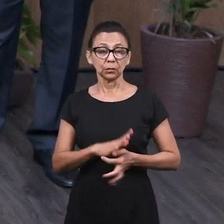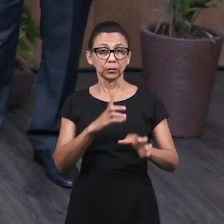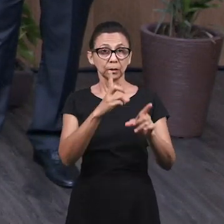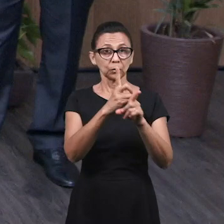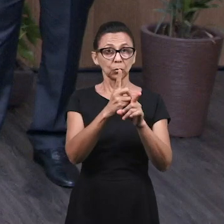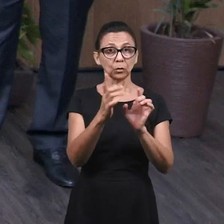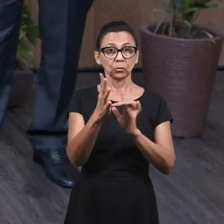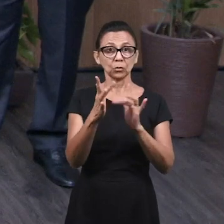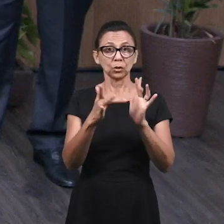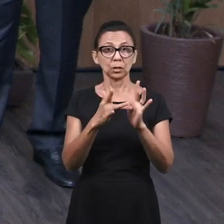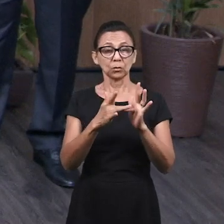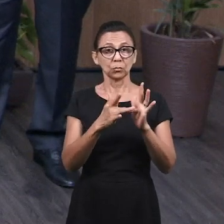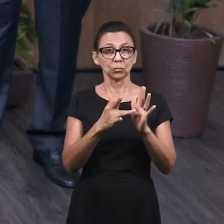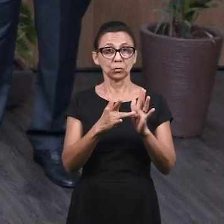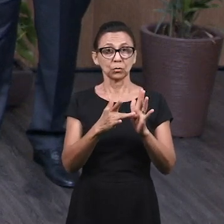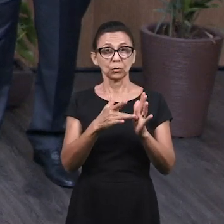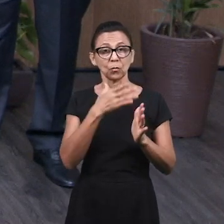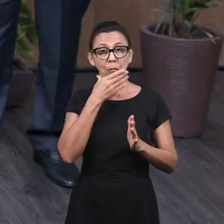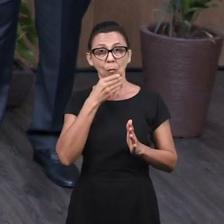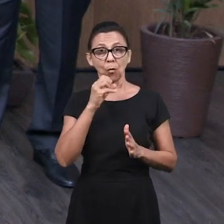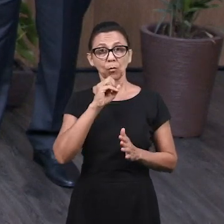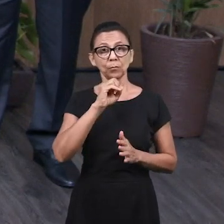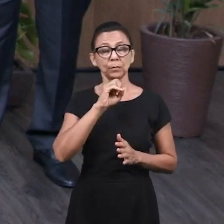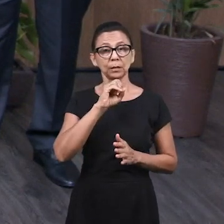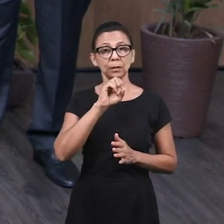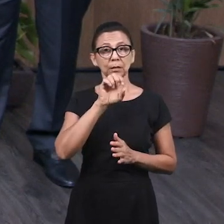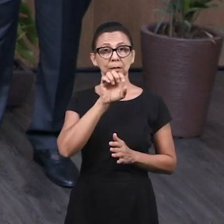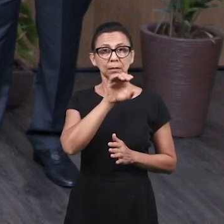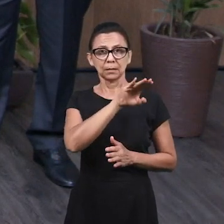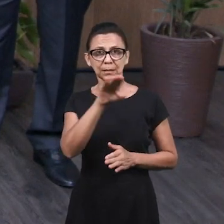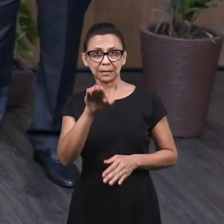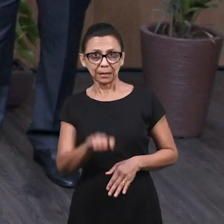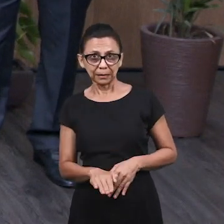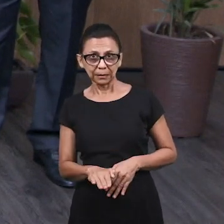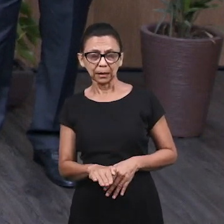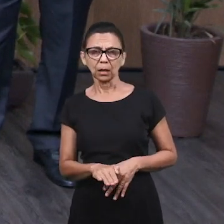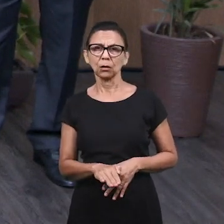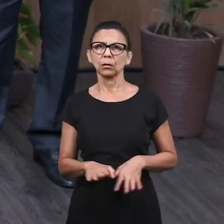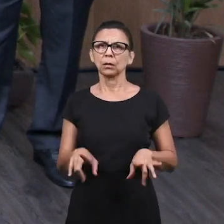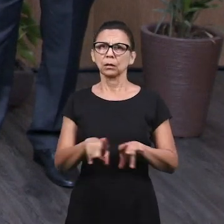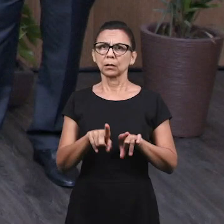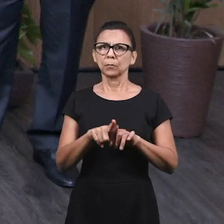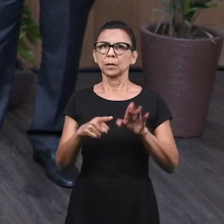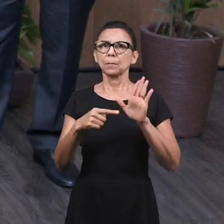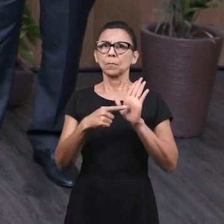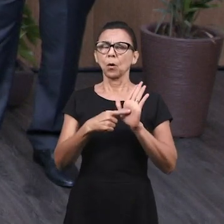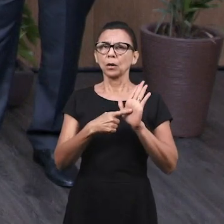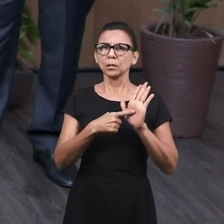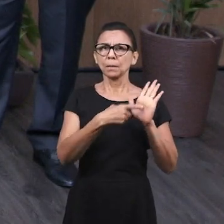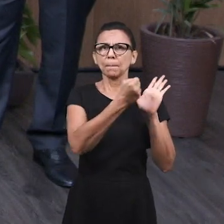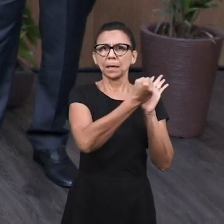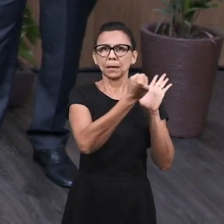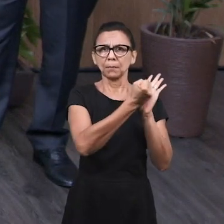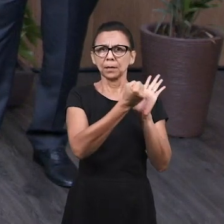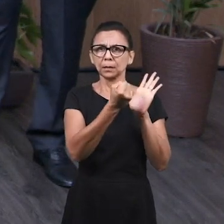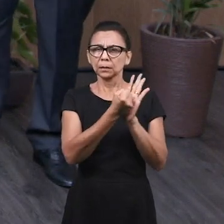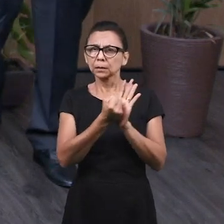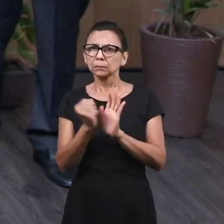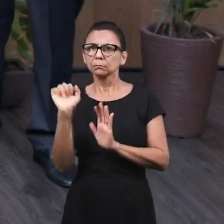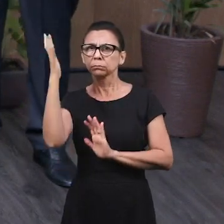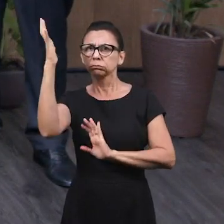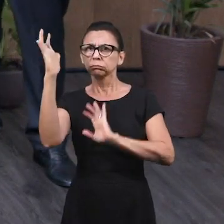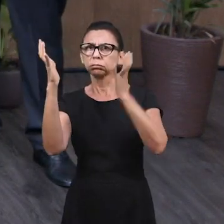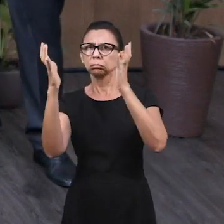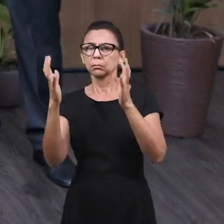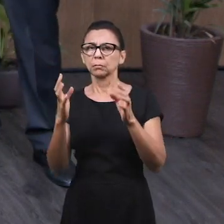com Zaqueu, le Nouveau Testament nous dit d'autres faits marquants fatos marcantes. qui concernaient Jéricho. Mais notre sujet